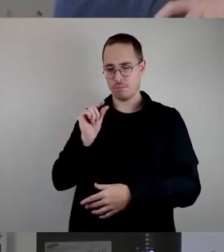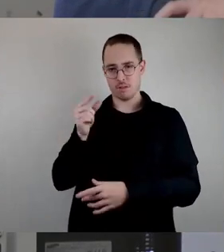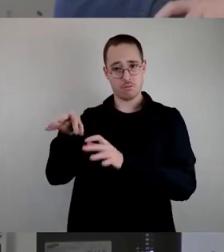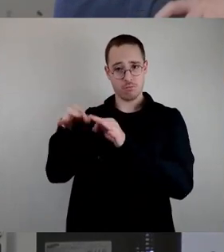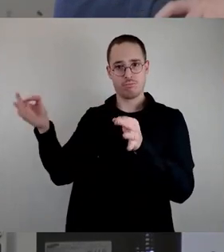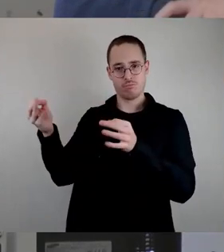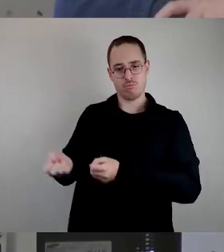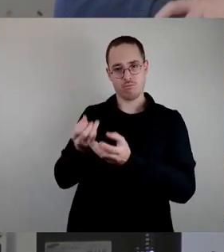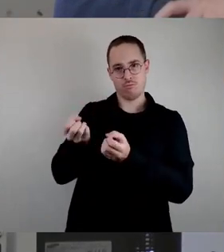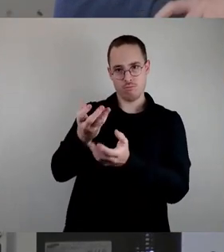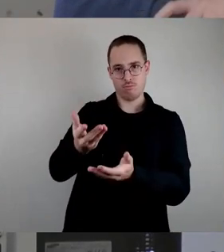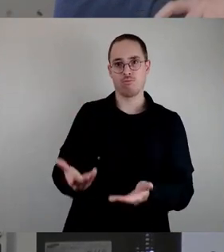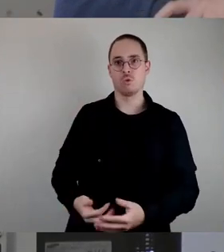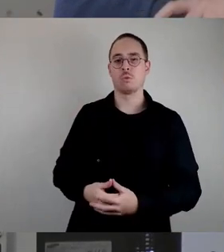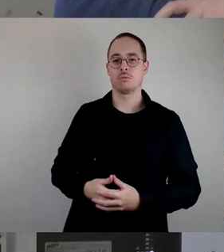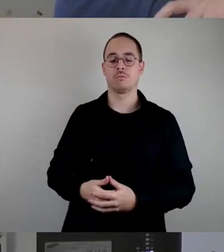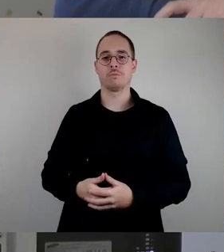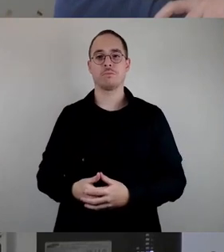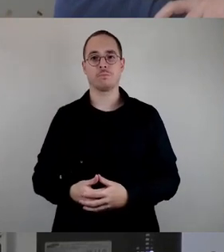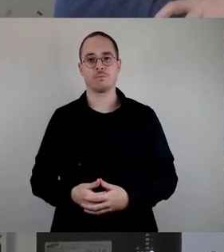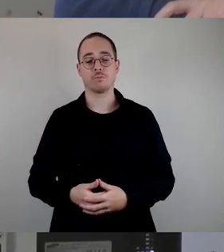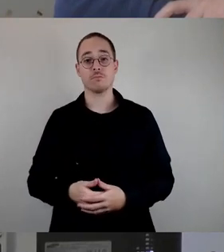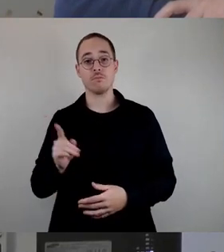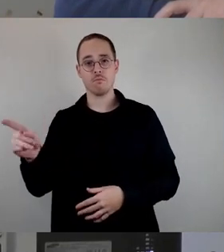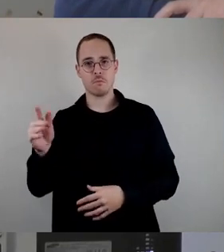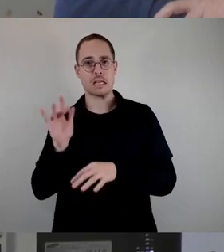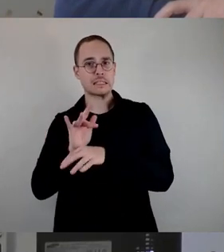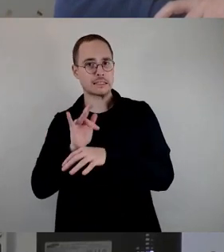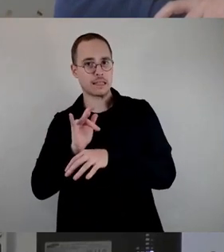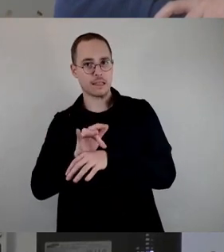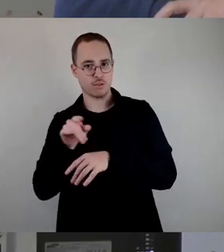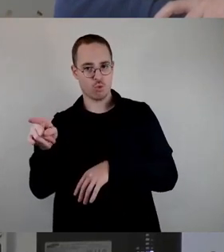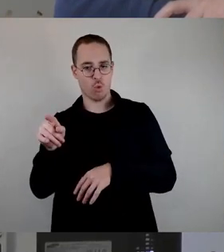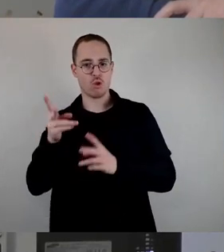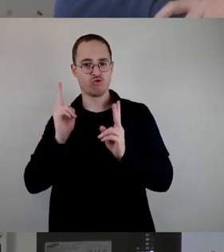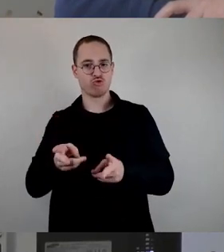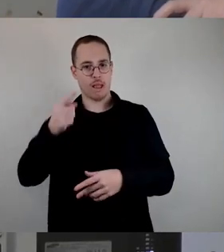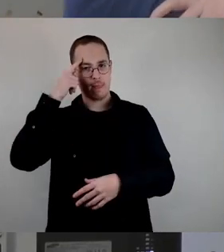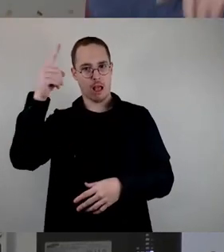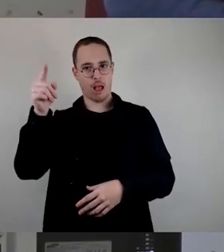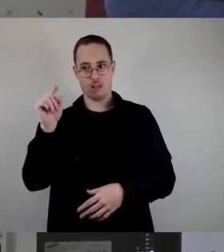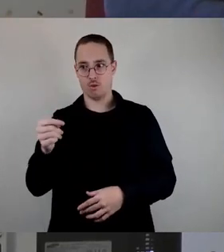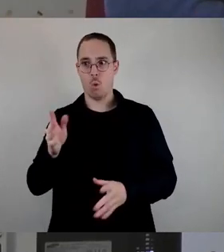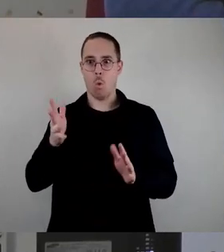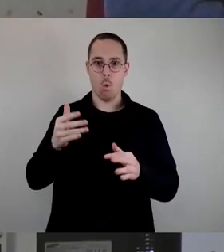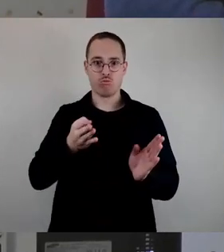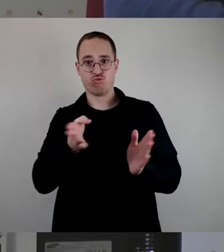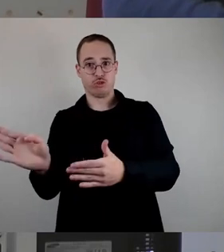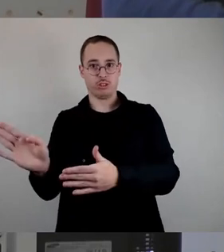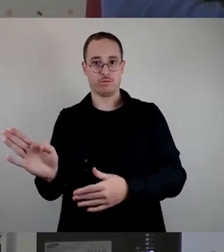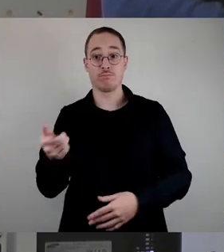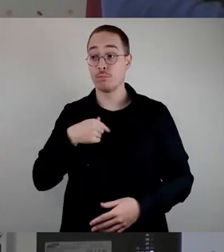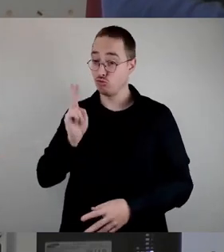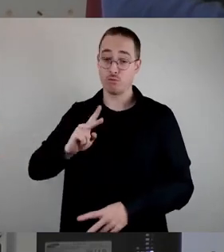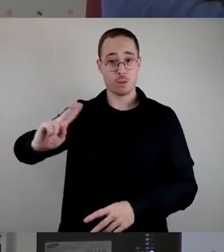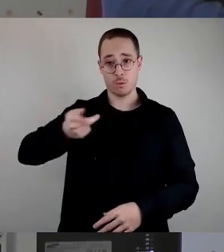Fraktionsrunde. Die Kritik, dass sich der Stadtrat droht, hier zu verzetteln, Herr Engel, die teile ich vollkommen. Aber die